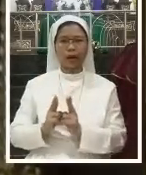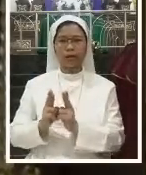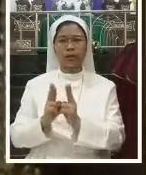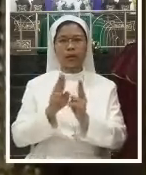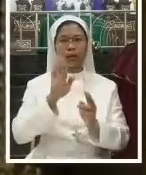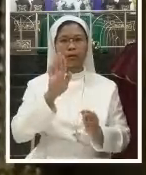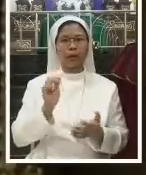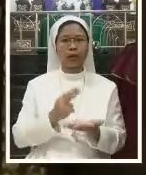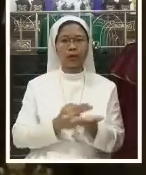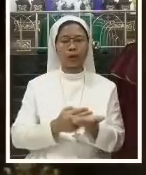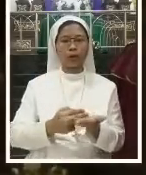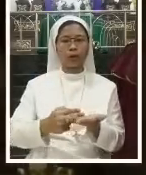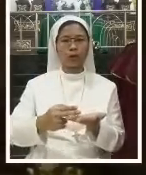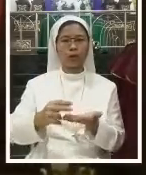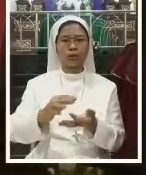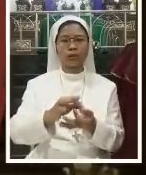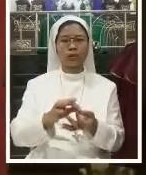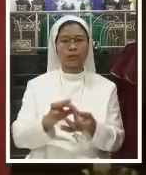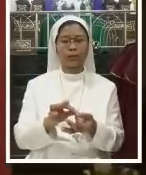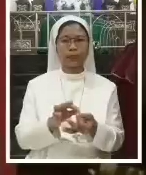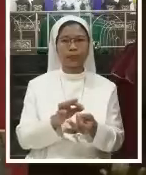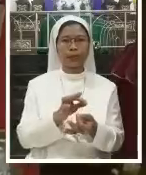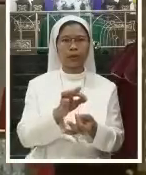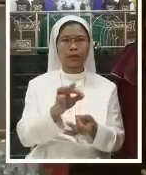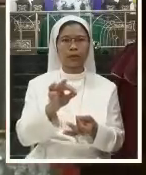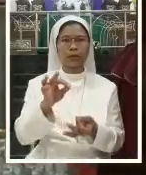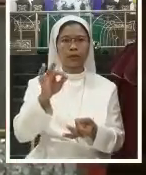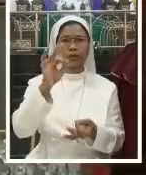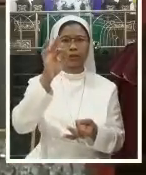kasarokan Espiritu Santo.